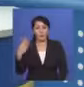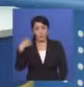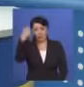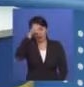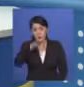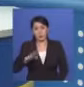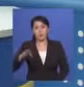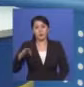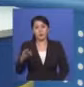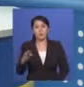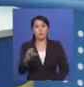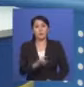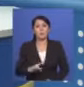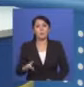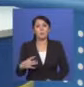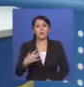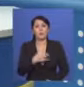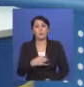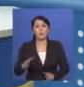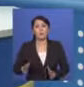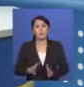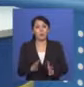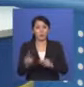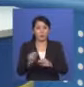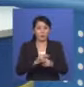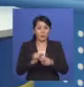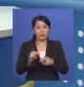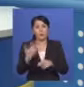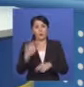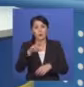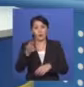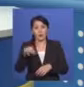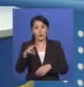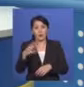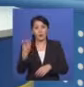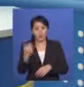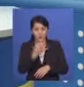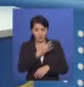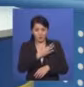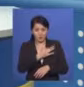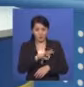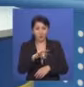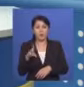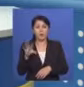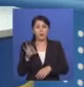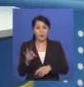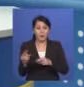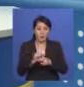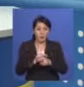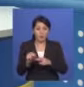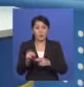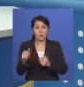Ал былтыр облыстағы жергілікті және республикалық маңызы бар жолдарды жөндеуге 30 миллиард теңге қаражат жұмсалды. Алайда жөнделген кей